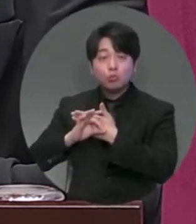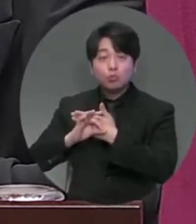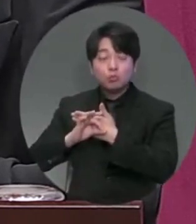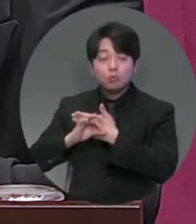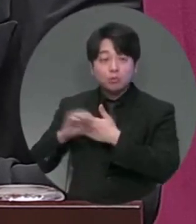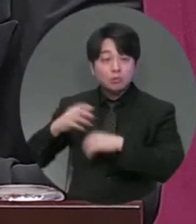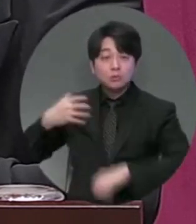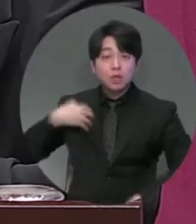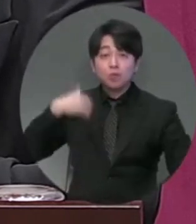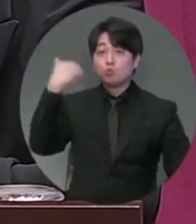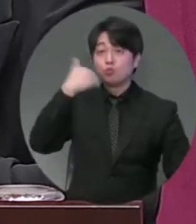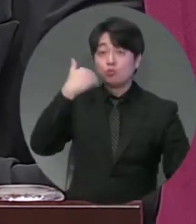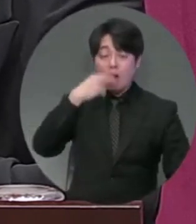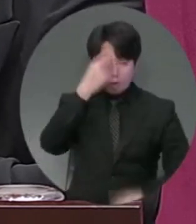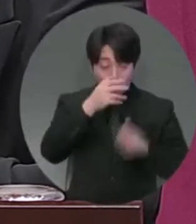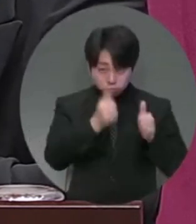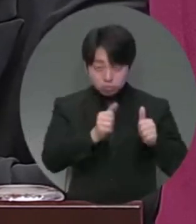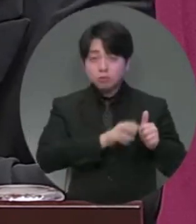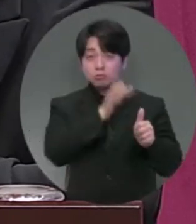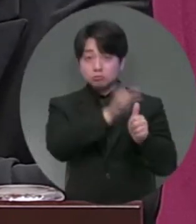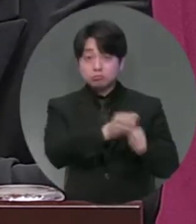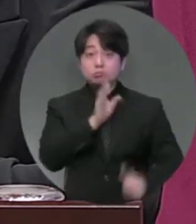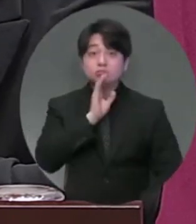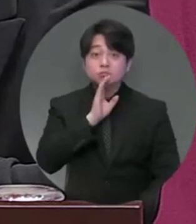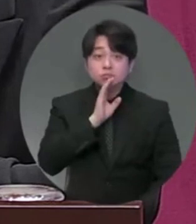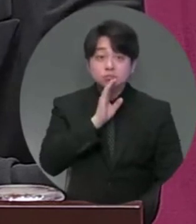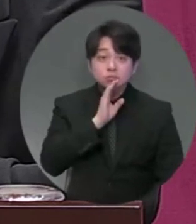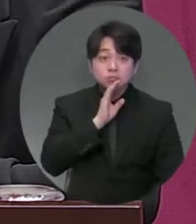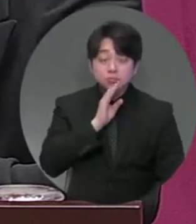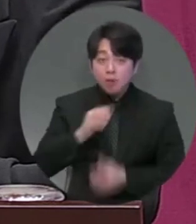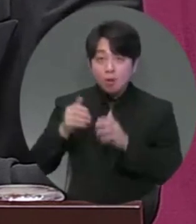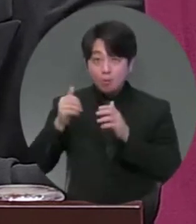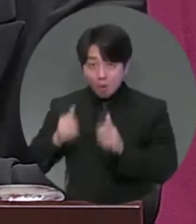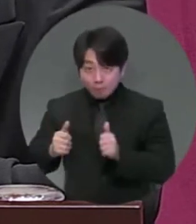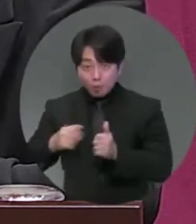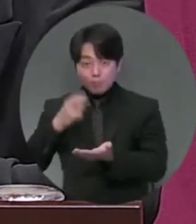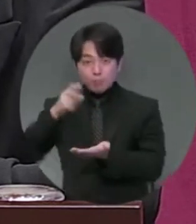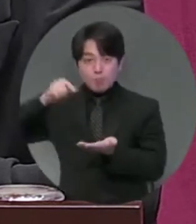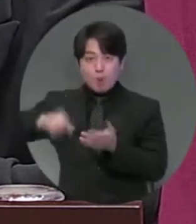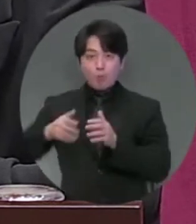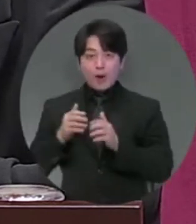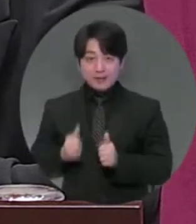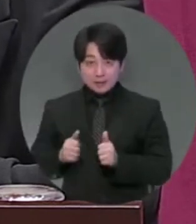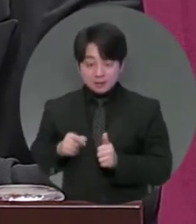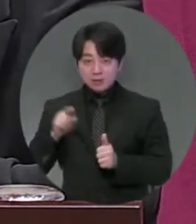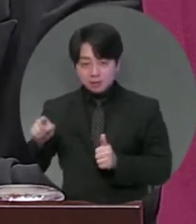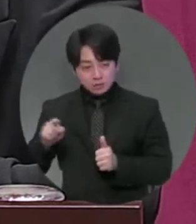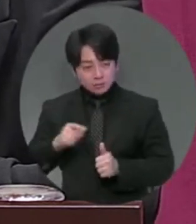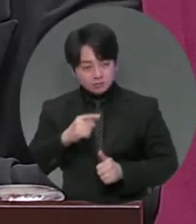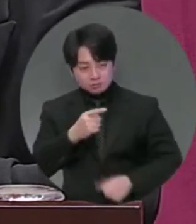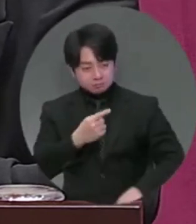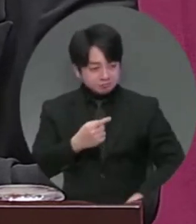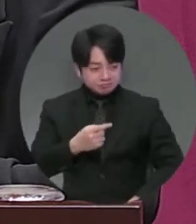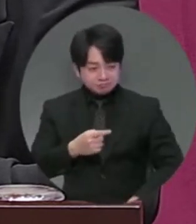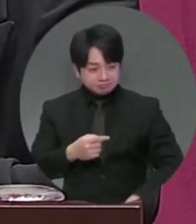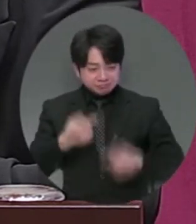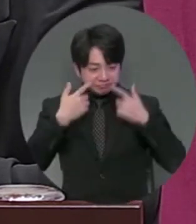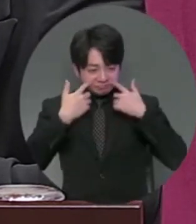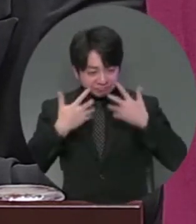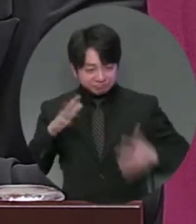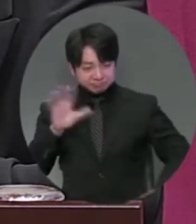검사가 피해자가 동의하지 않았다는 걸 법관이 합리적 의심을 할 여지가 없을 정도로 입증하지 못하면 유죄로 인정될 수 없습니다 그래서